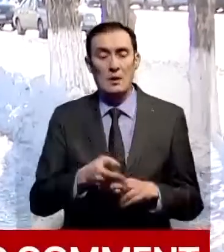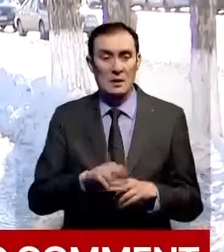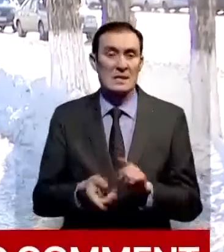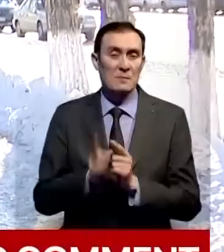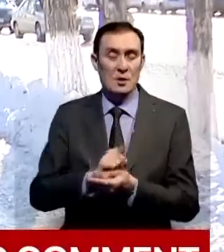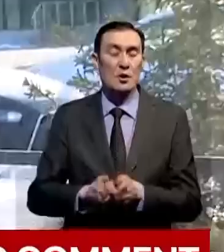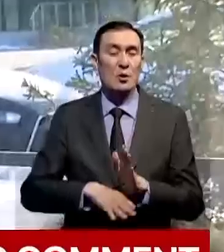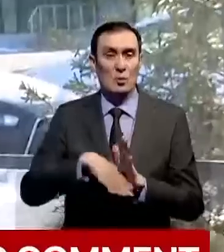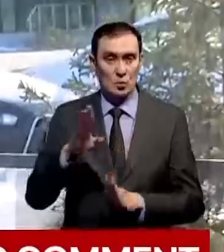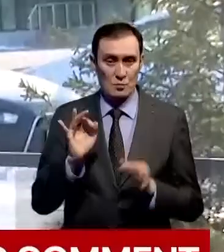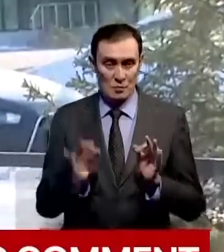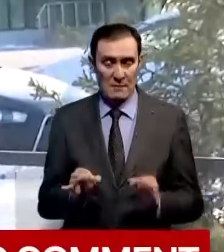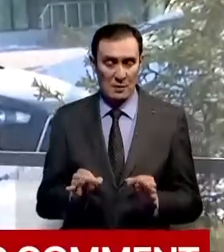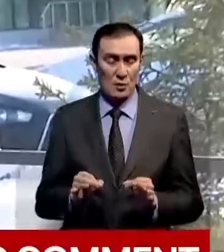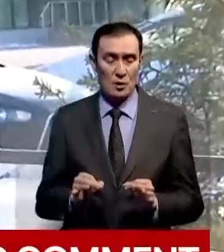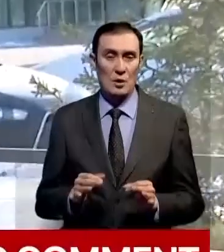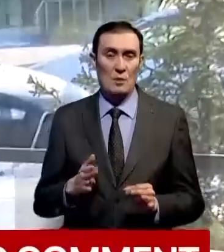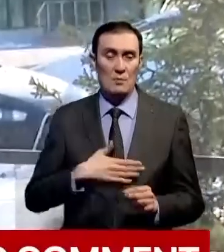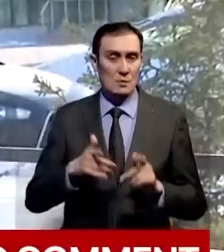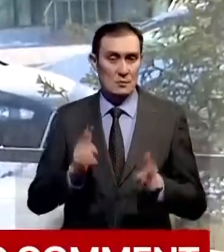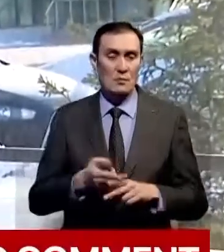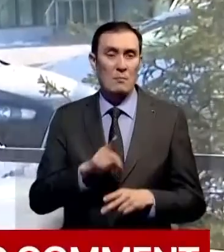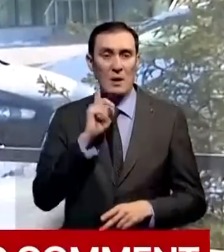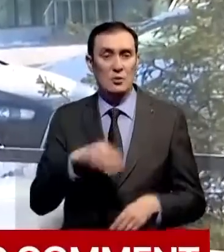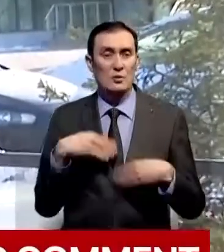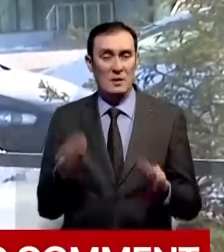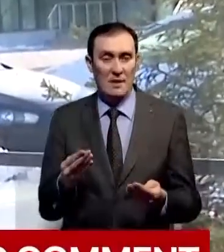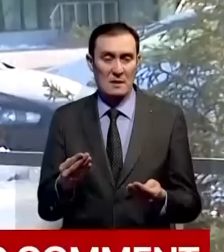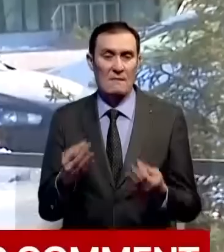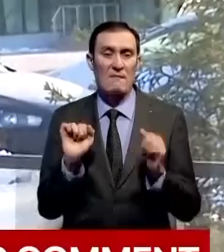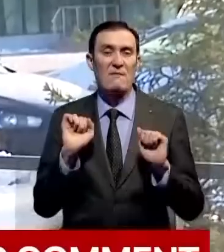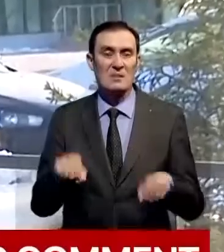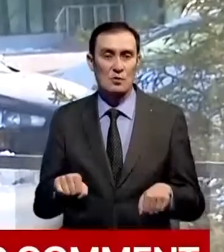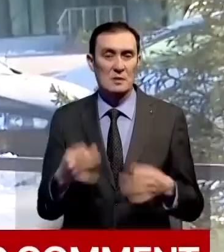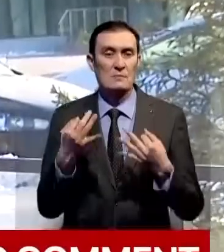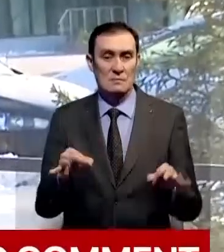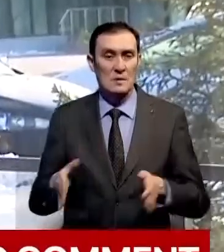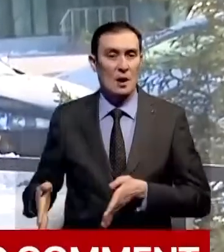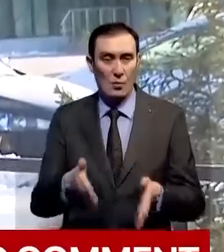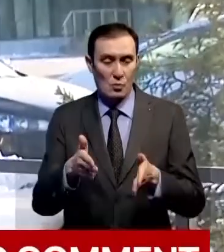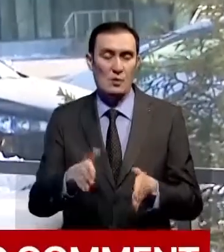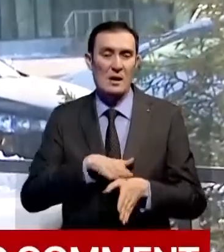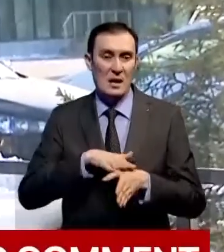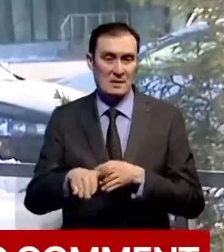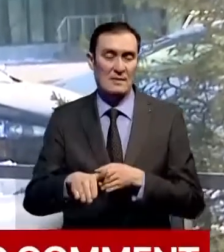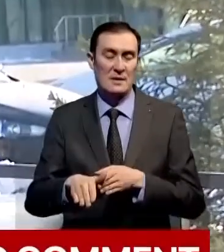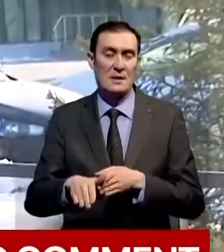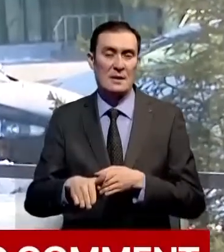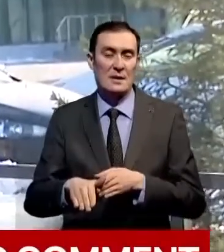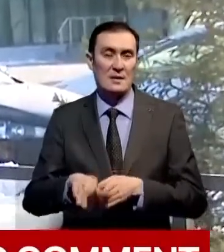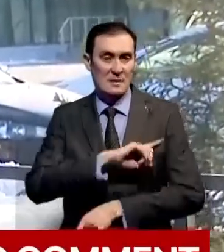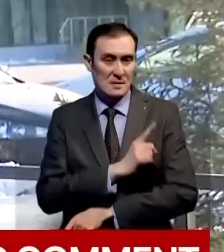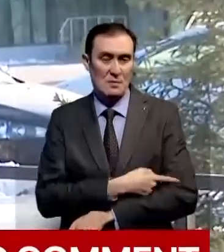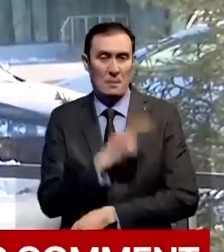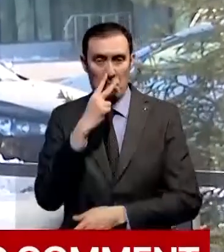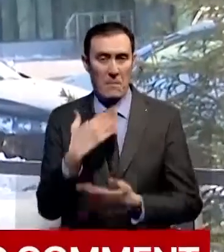же. Правильно же? Только за, наоборот, да, надо молодежи давать дорогу, давать им возможность реализоваться,